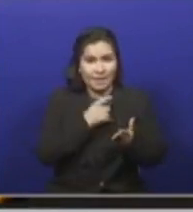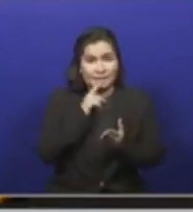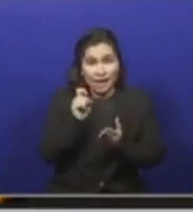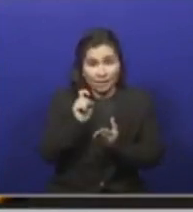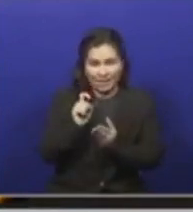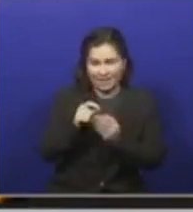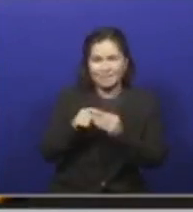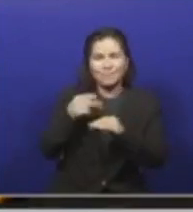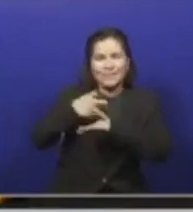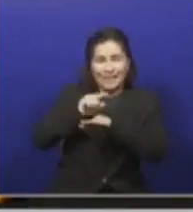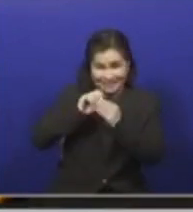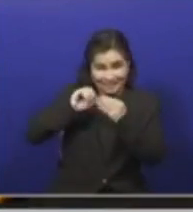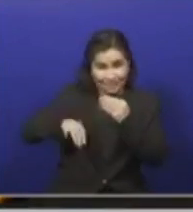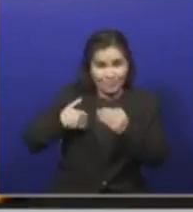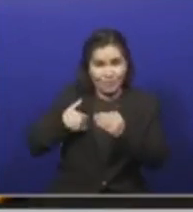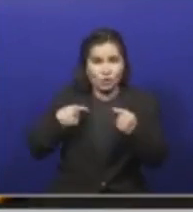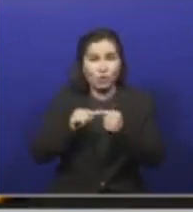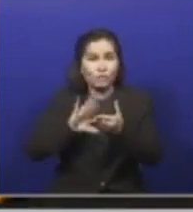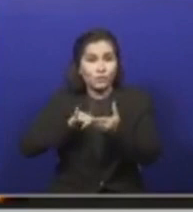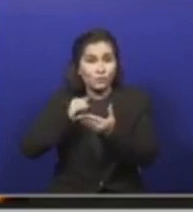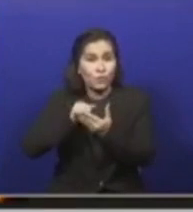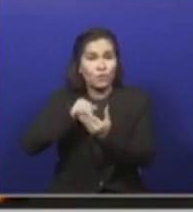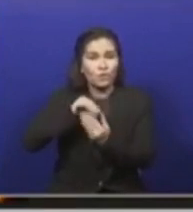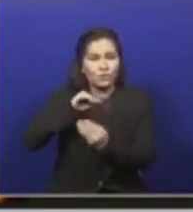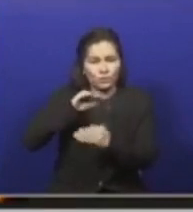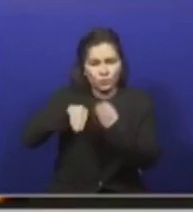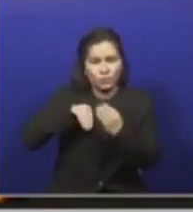การฟื้นฟูศักยภาพการดำเนินธุรกิจสำหรับ SME